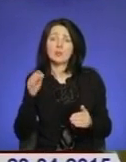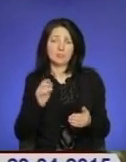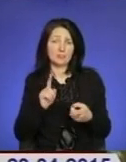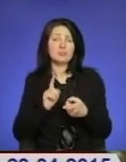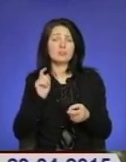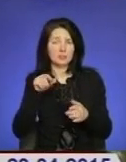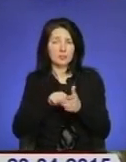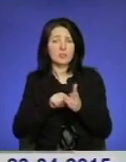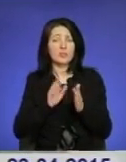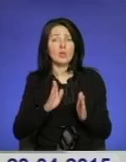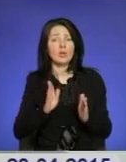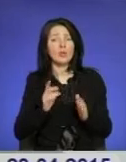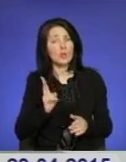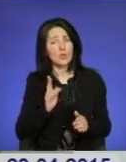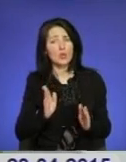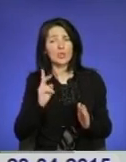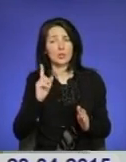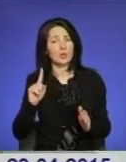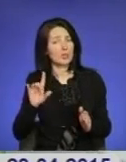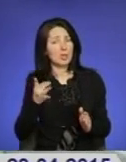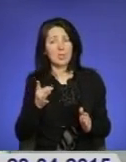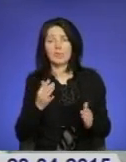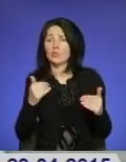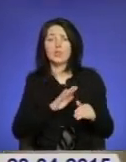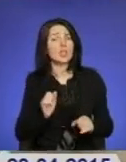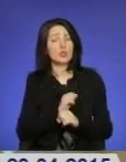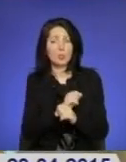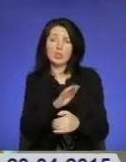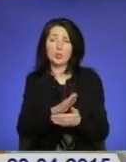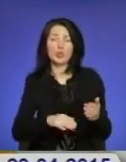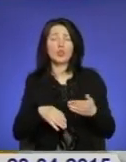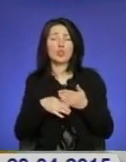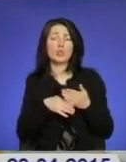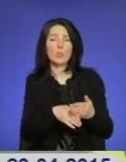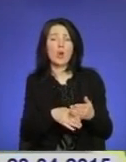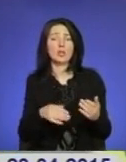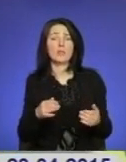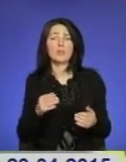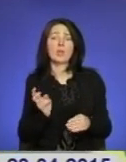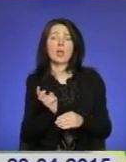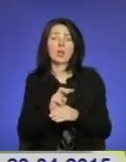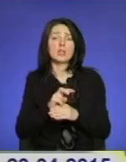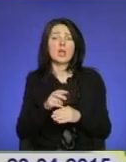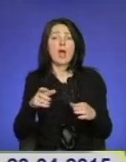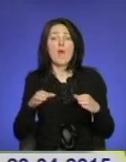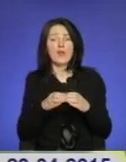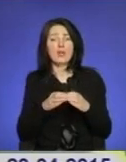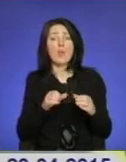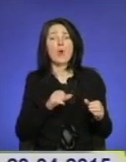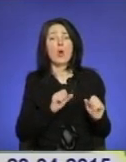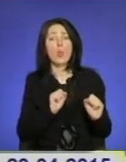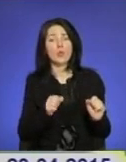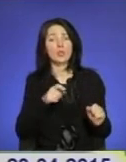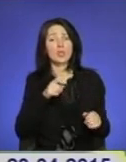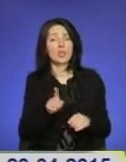а продовжуватиме допомагати. Уже вкотре завітали у штаб самооборони Тернополя, який за рік став центром зв'язку між тилом і